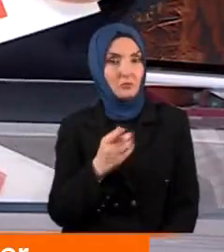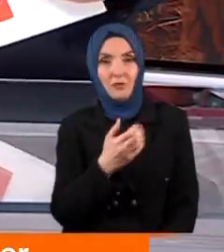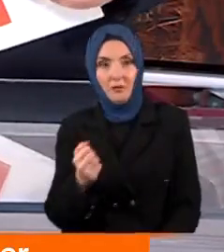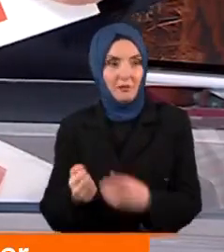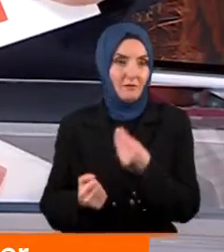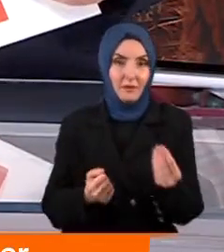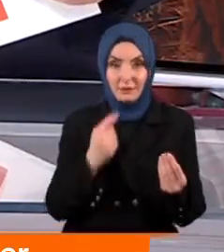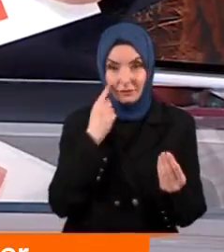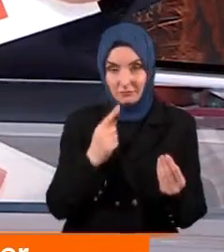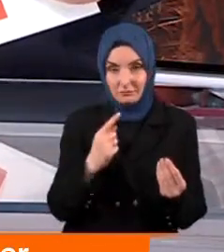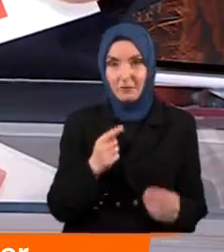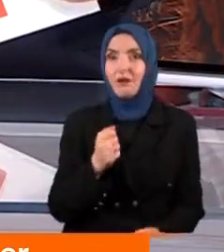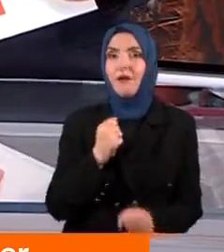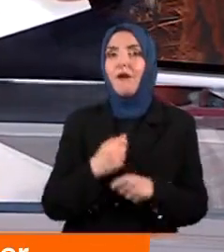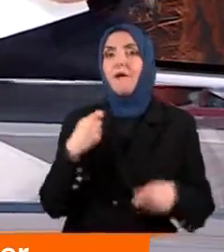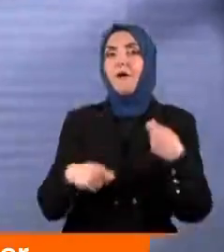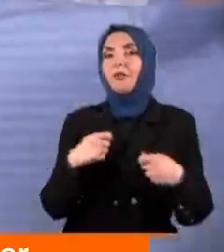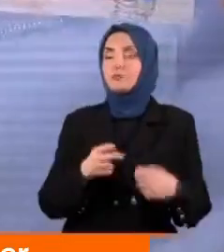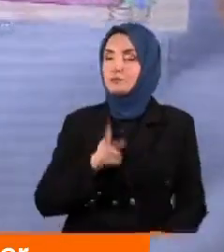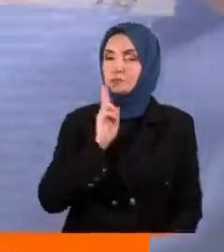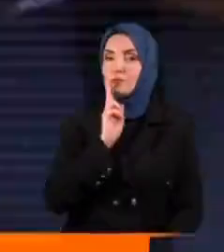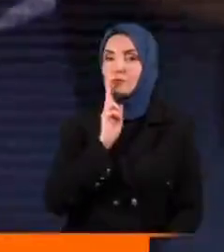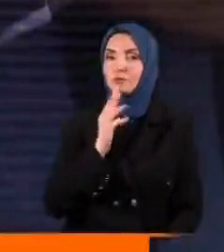sonuç veren yöntemler de var.